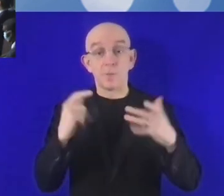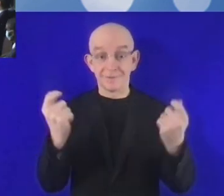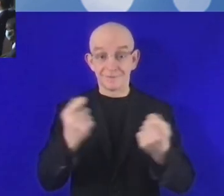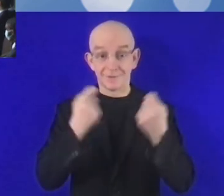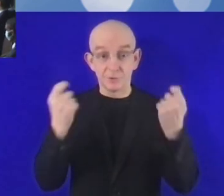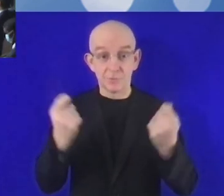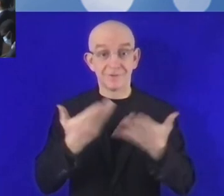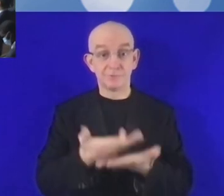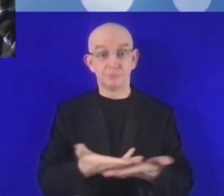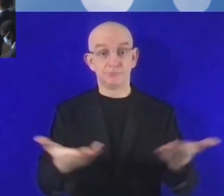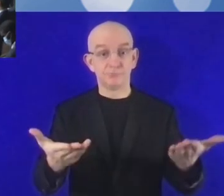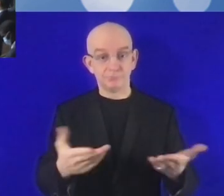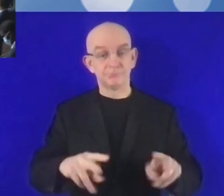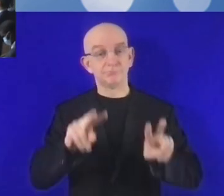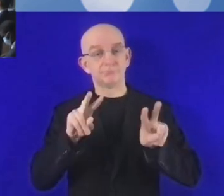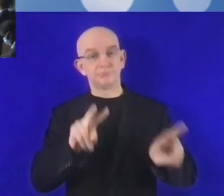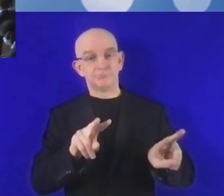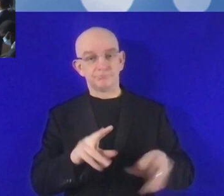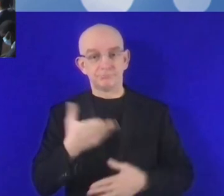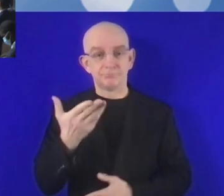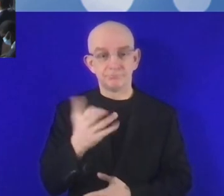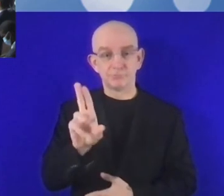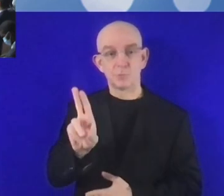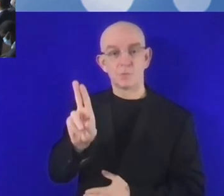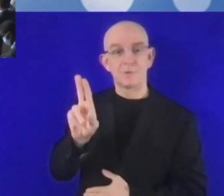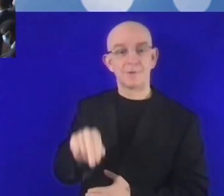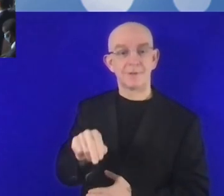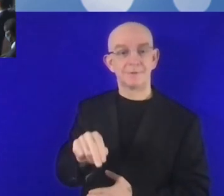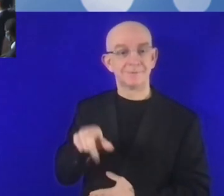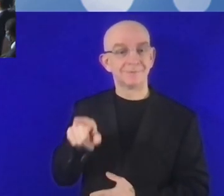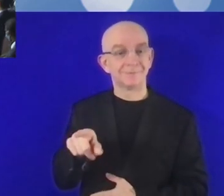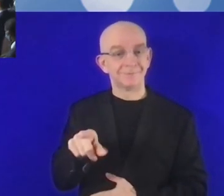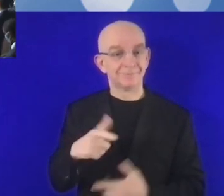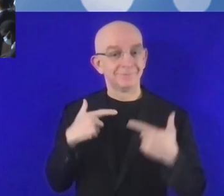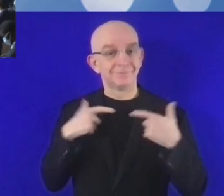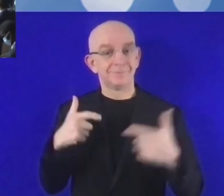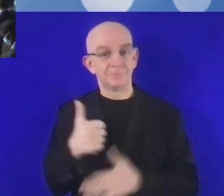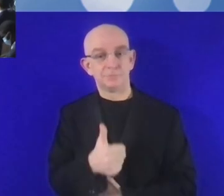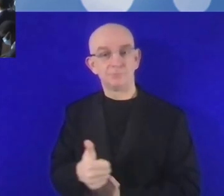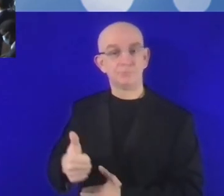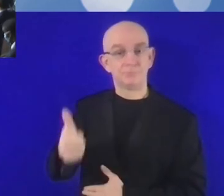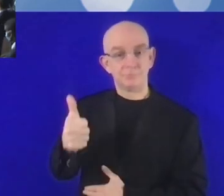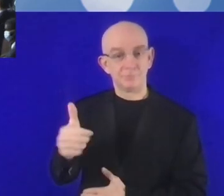Слово во время нашей церемонии возьмет Антонио Гутерреш,